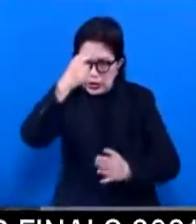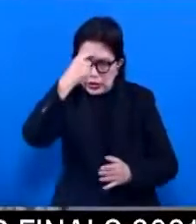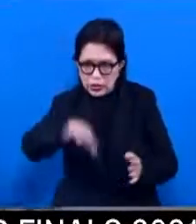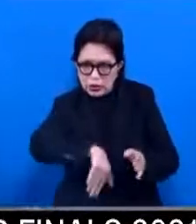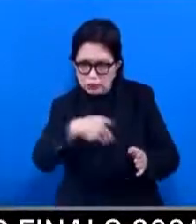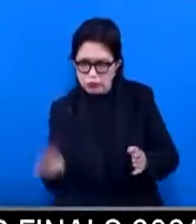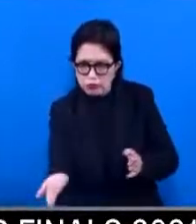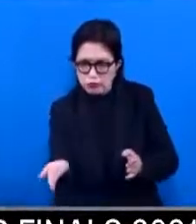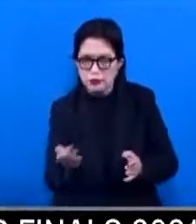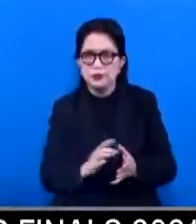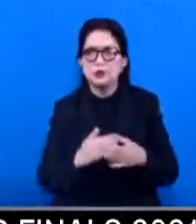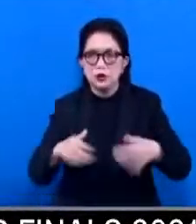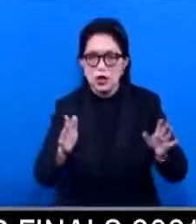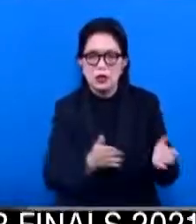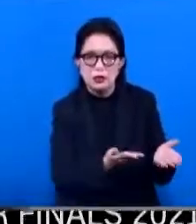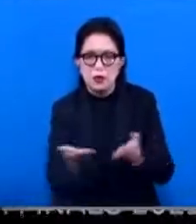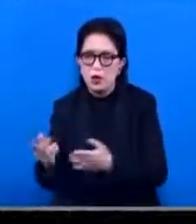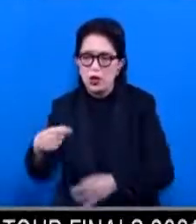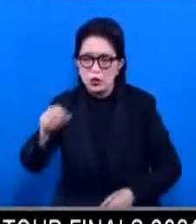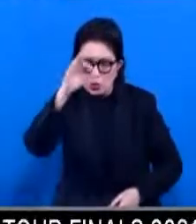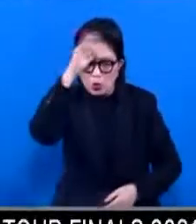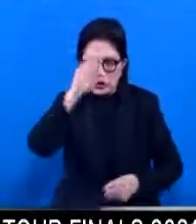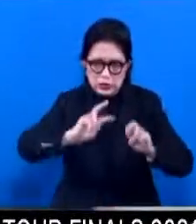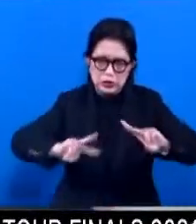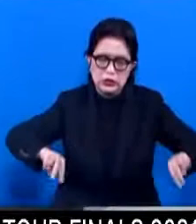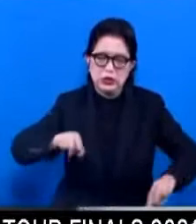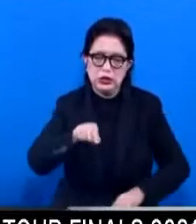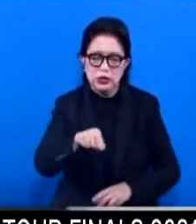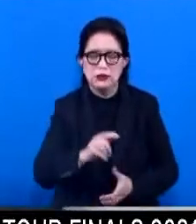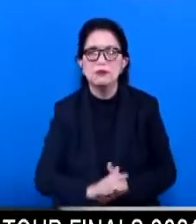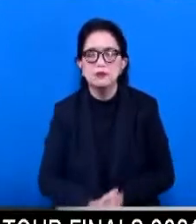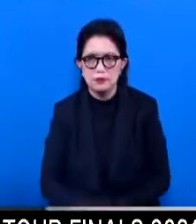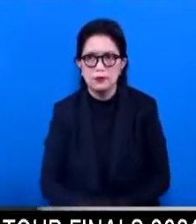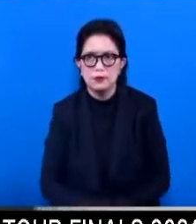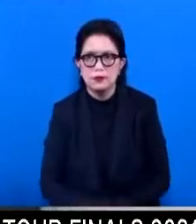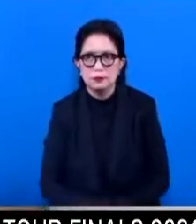pengemudi mobil box dibawa ke kantor polisi. Tim Liputan CNN Indonesia.